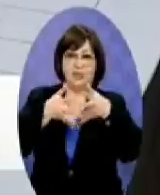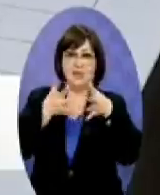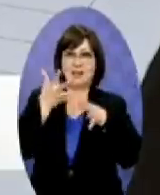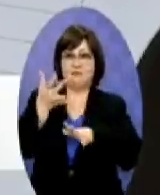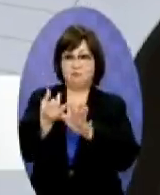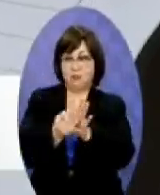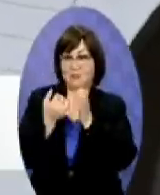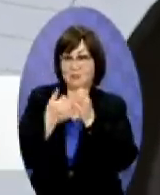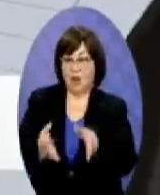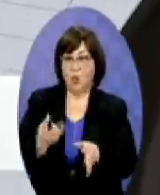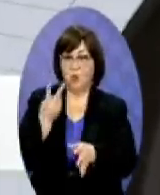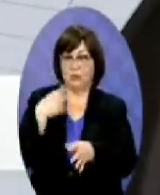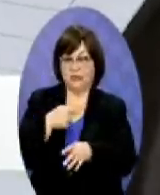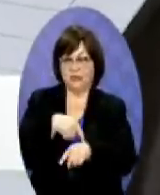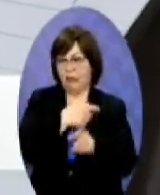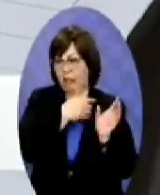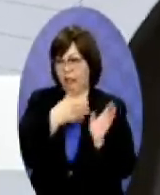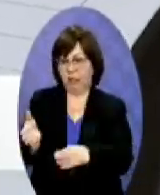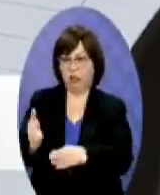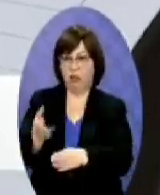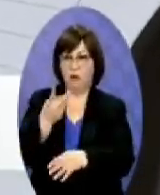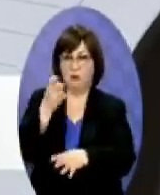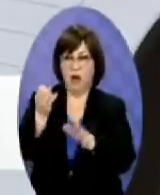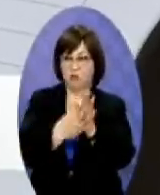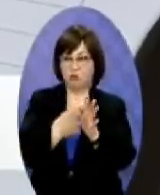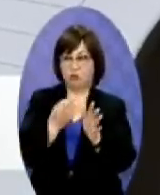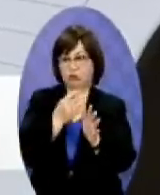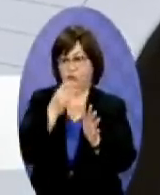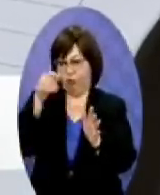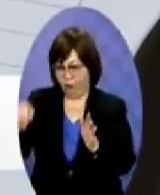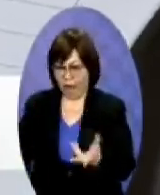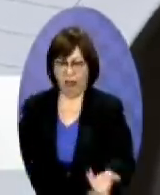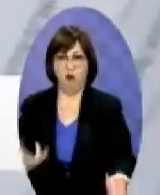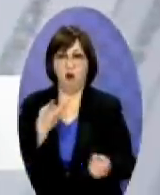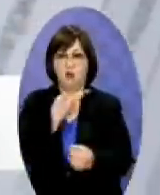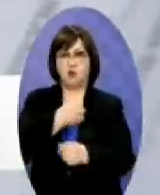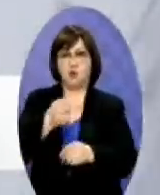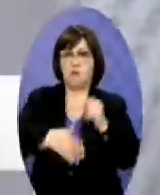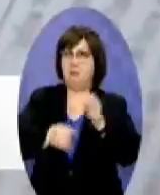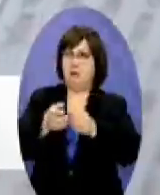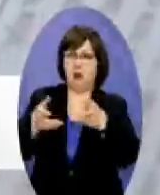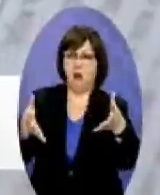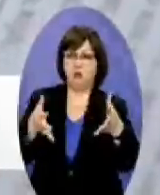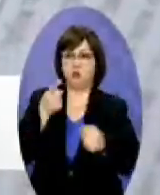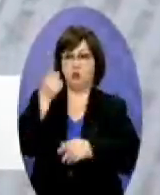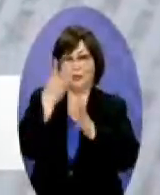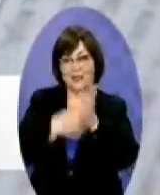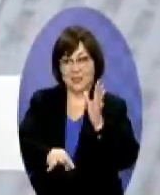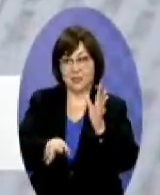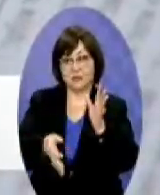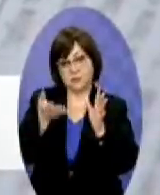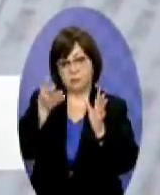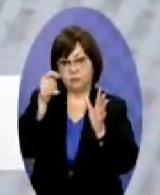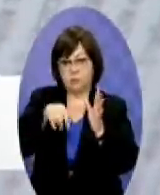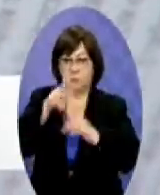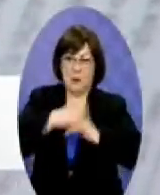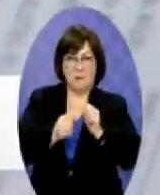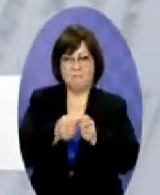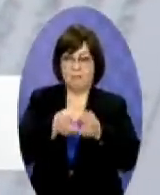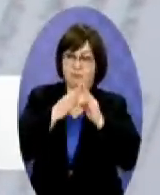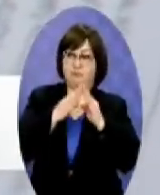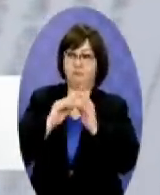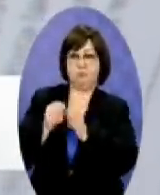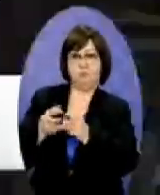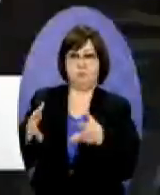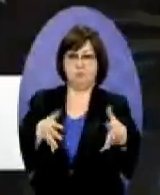амжсан. Тодорхойч хэлбэл 200 гаруй барилга онд амжиж байна. Эдгээр барилгаас 190 гаруйг нь энэ жил дуусгах ёстой. Ингэснээр хотын цахад